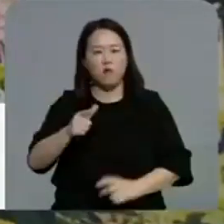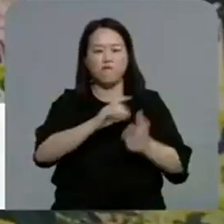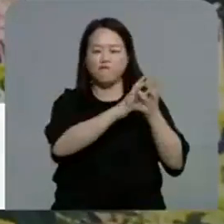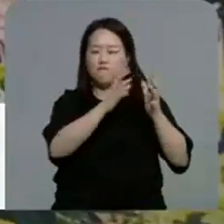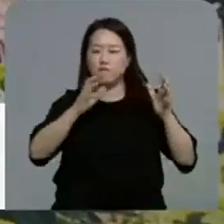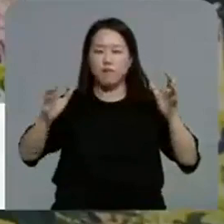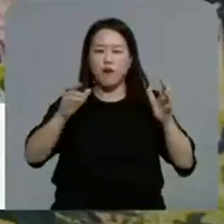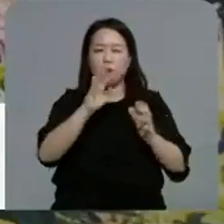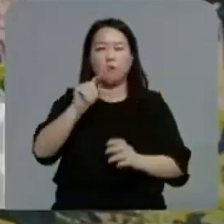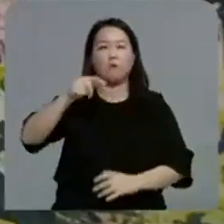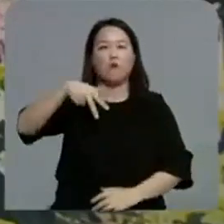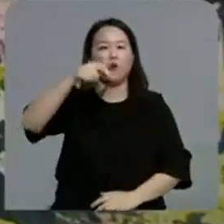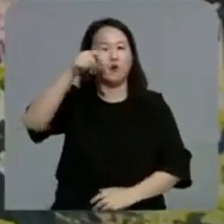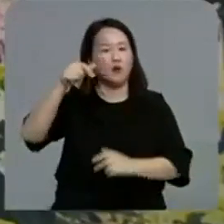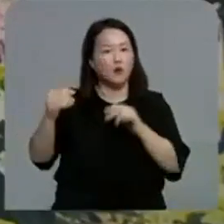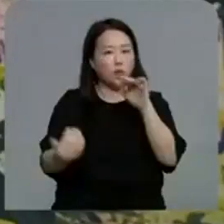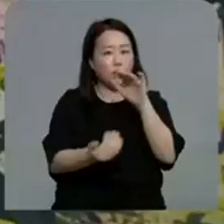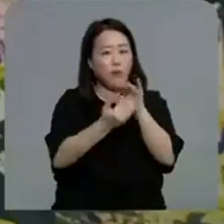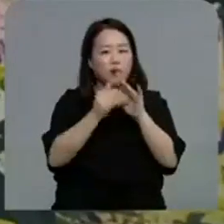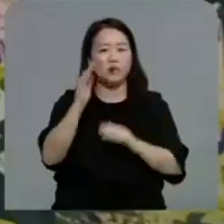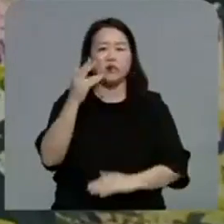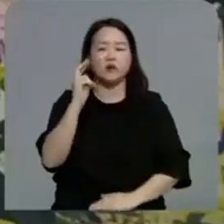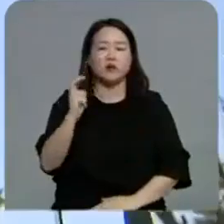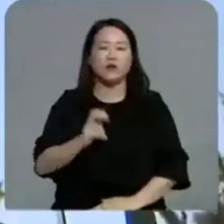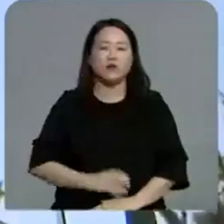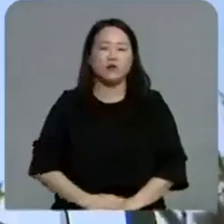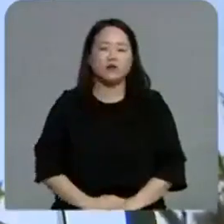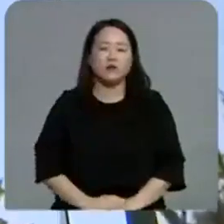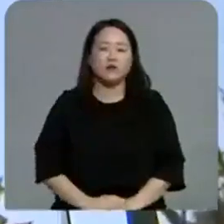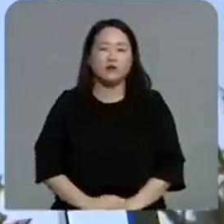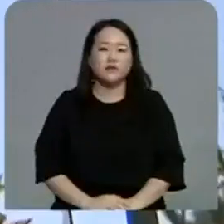보입니다. 진유민 기자입니다.